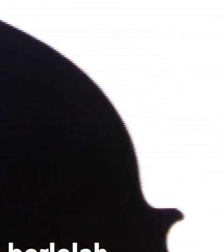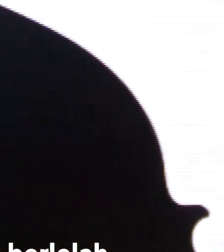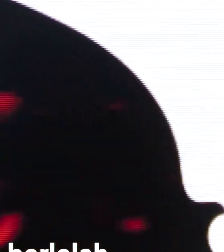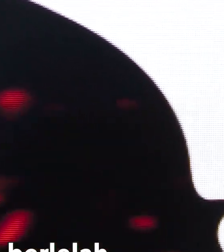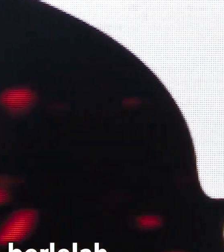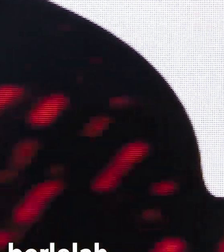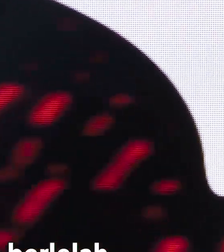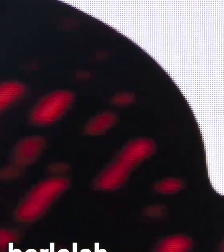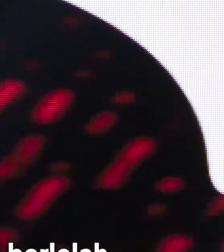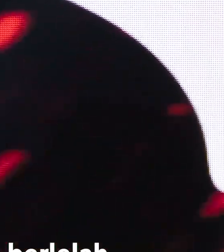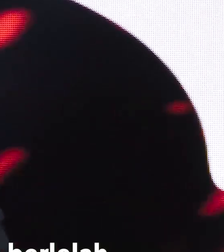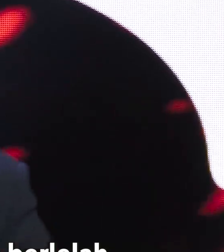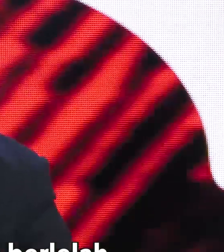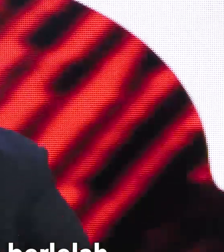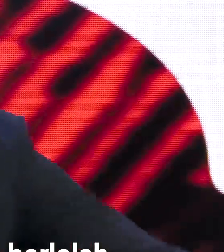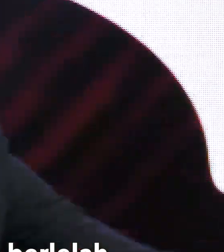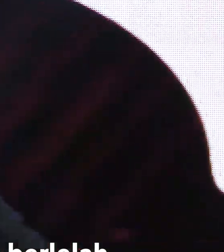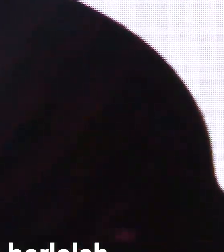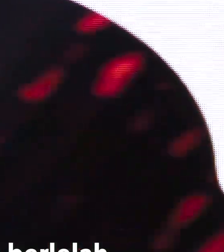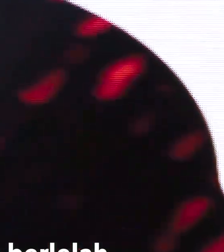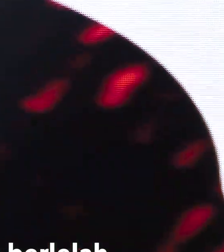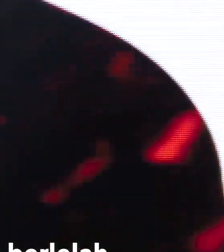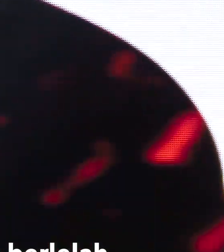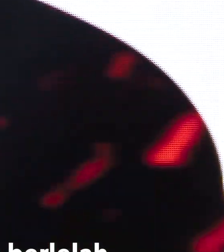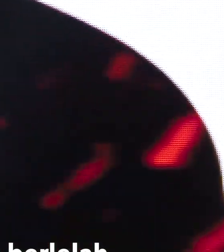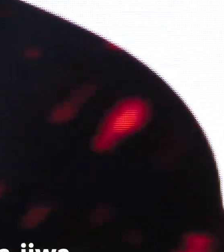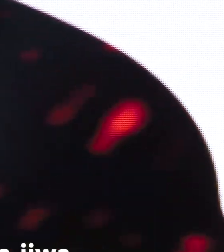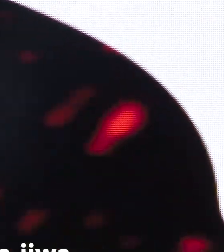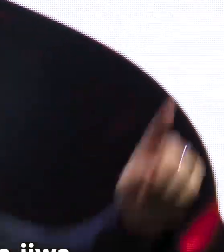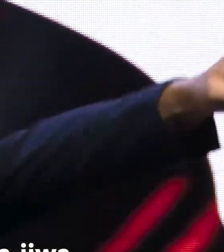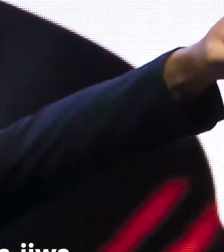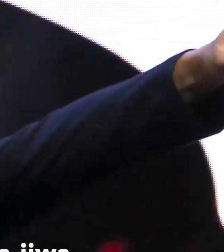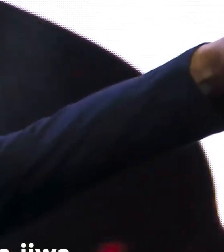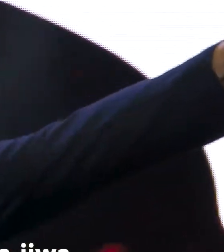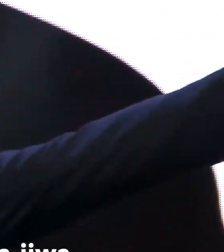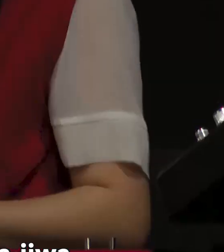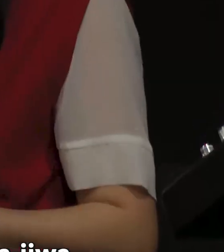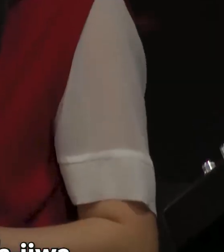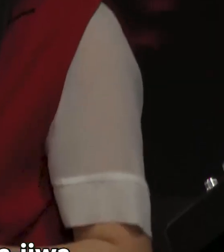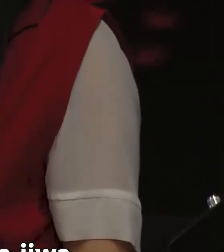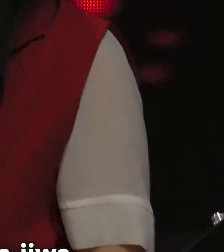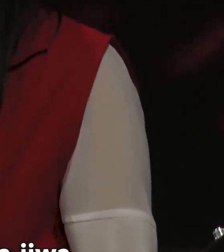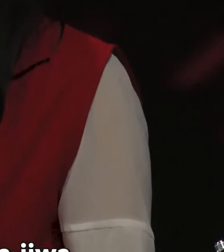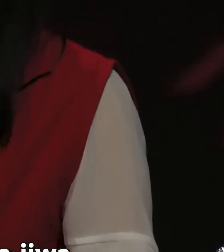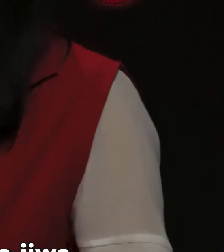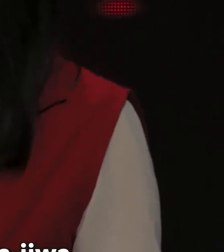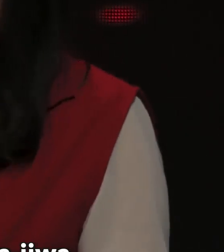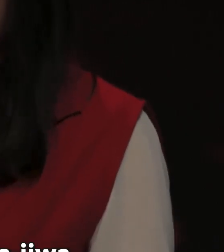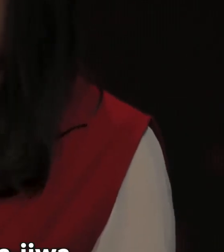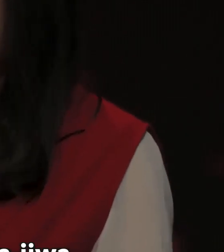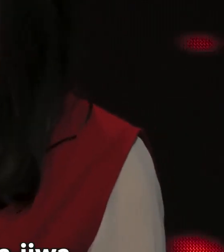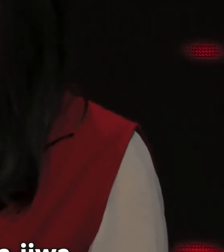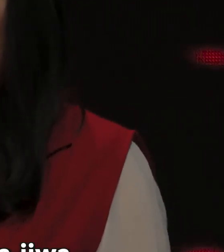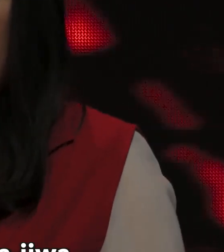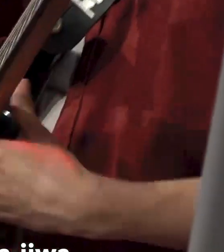Kobarkan semangat, jangan berlelah, ikuti detaknya bagi